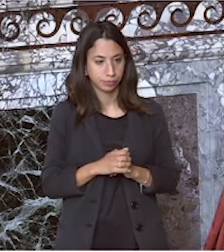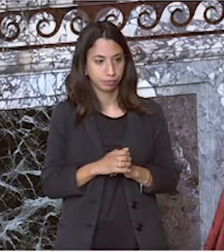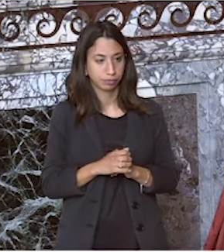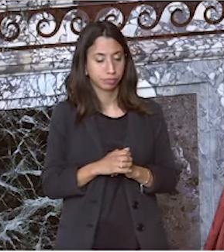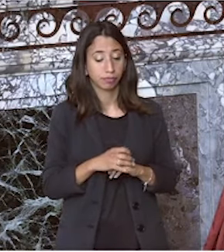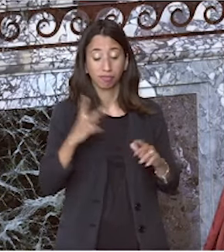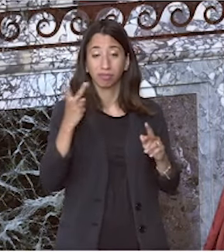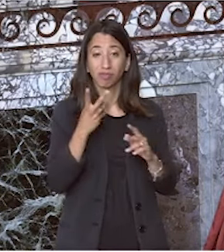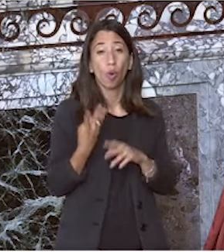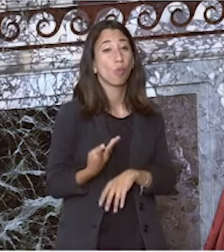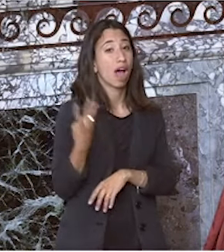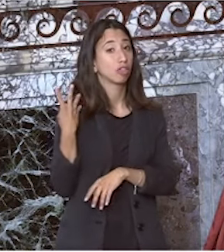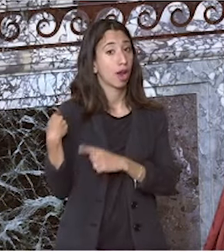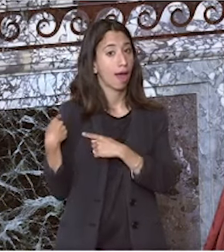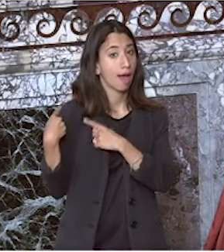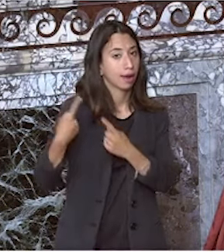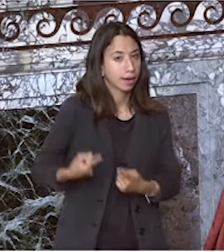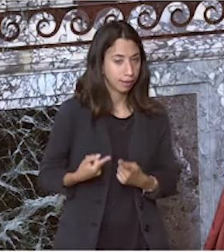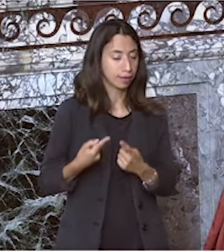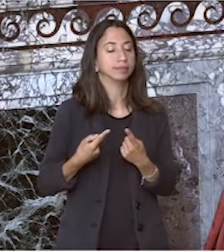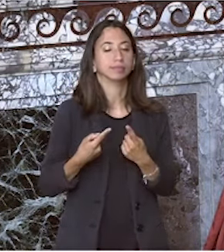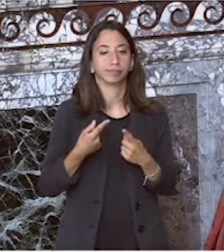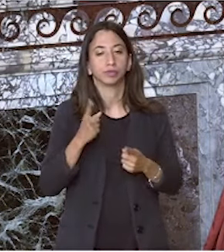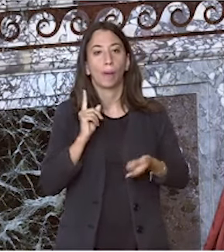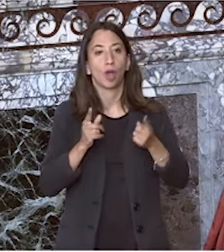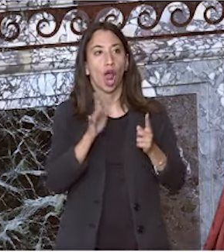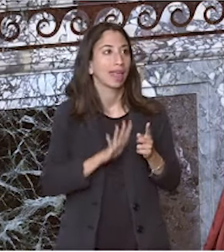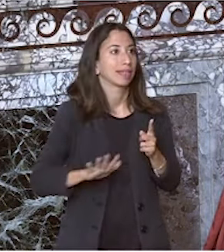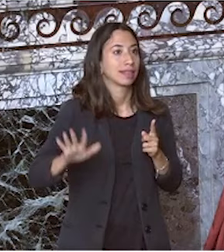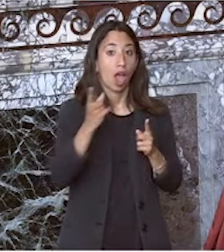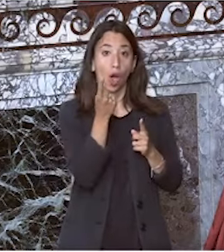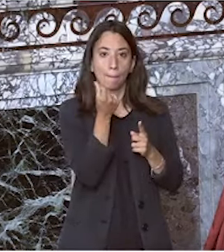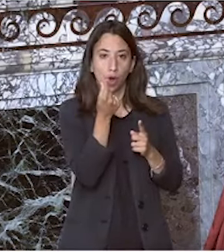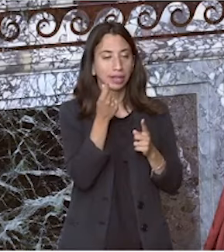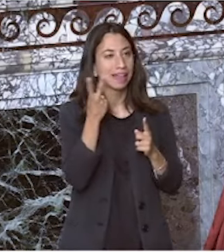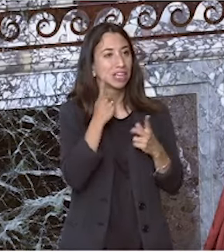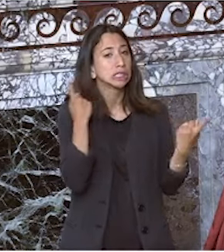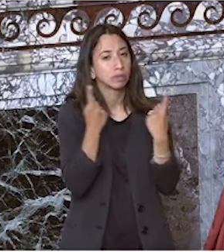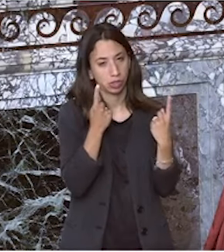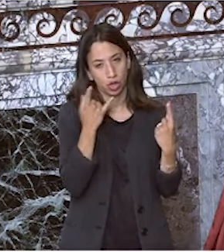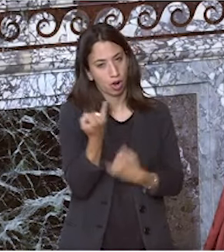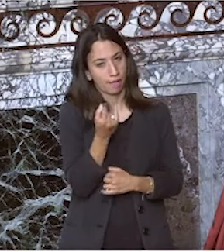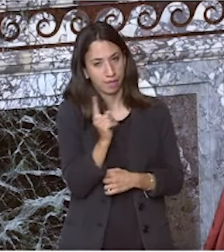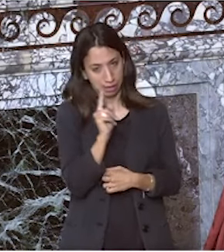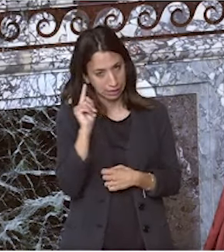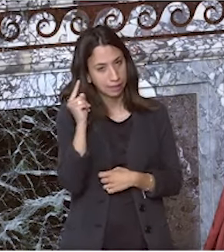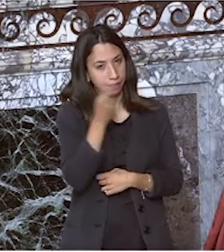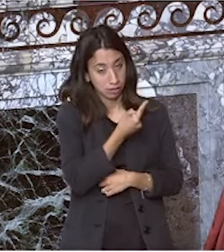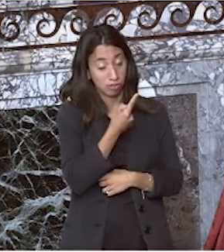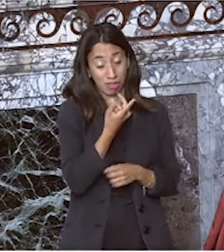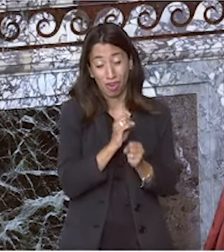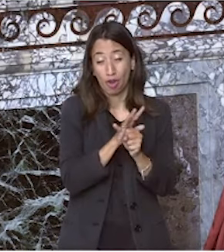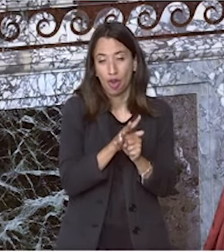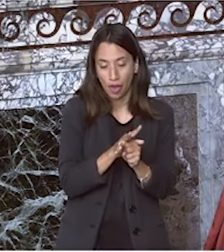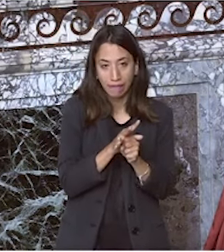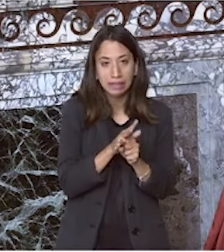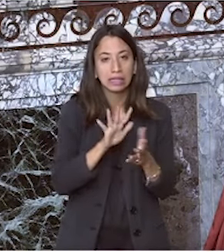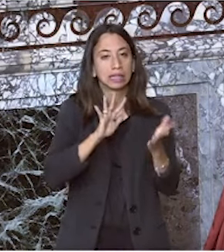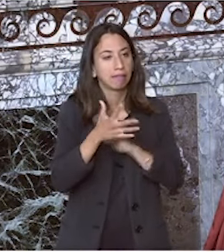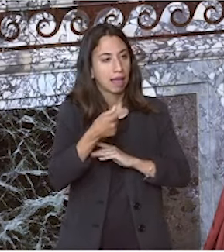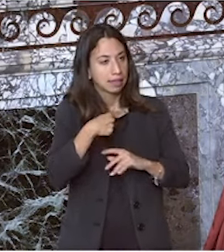Negli ultimi 4 anni la politica monetaria ha operato in un difficile contesto. La crisi pandemica ha